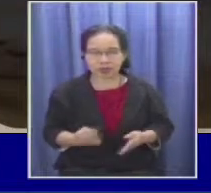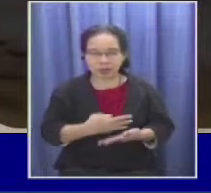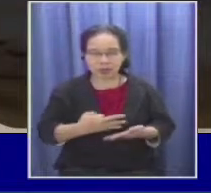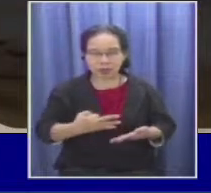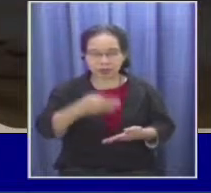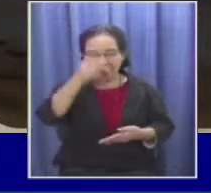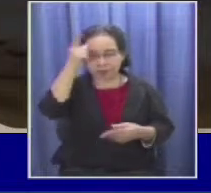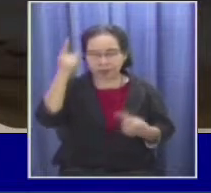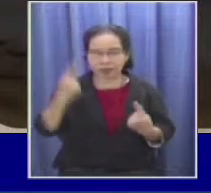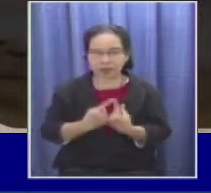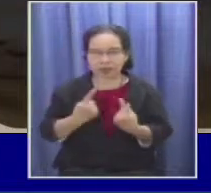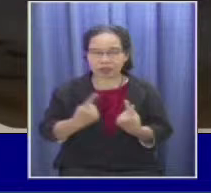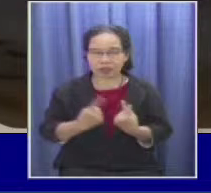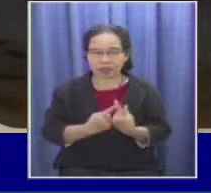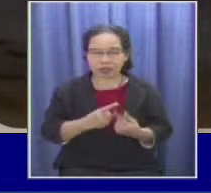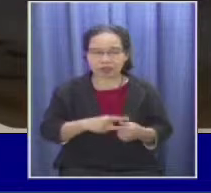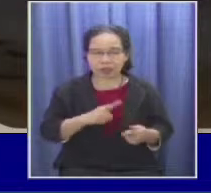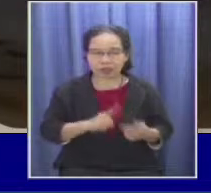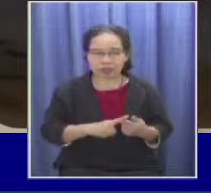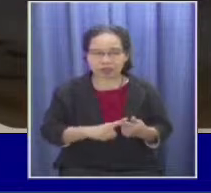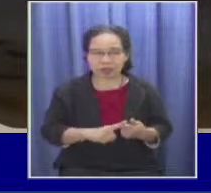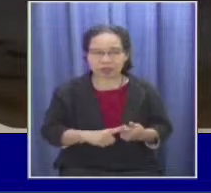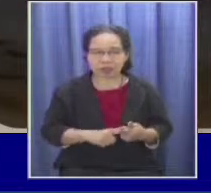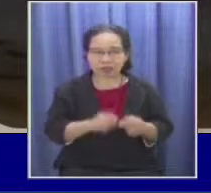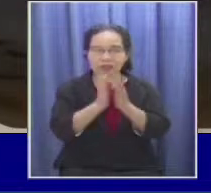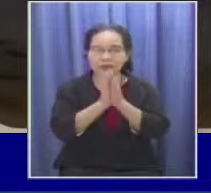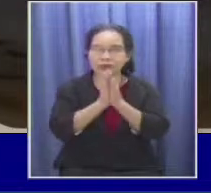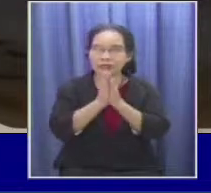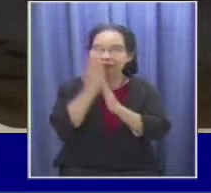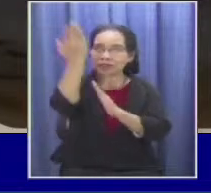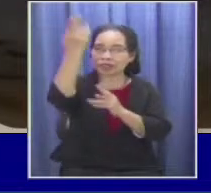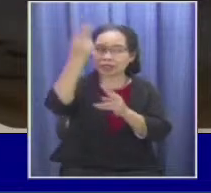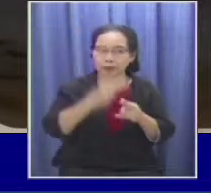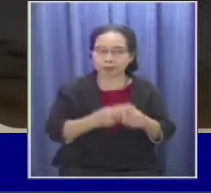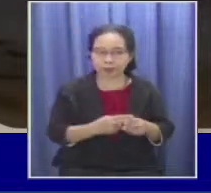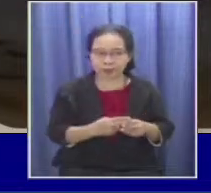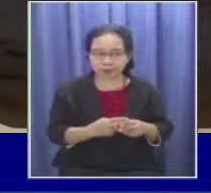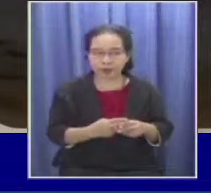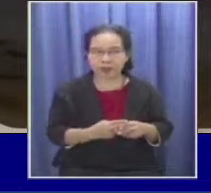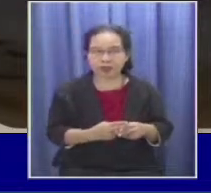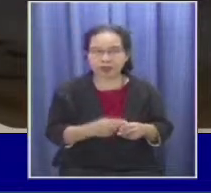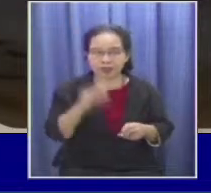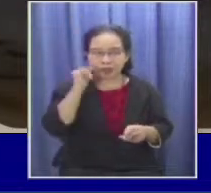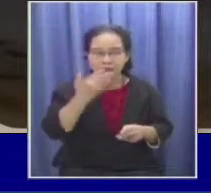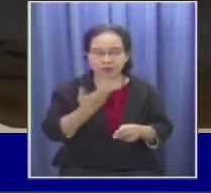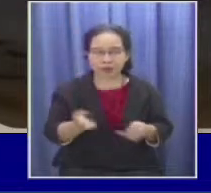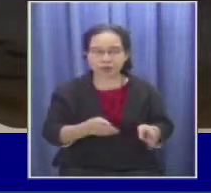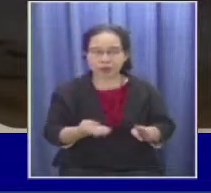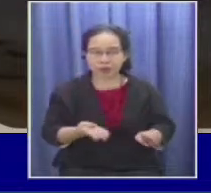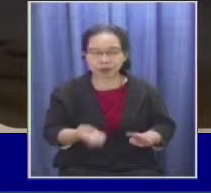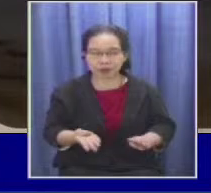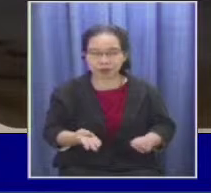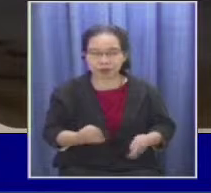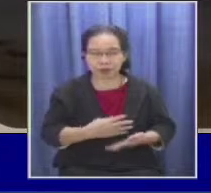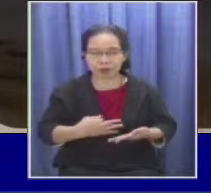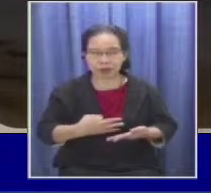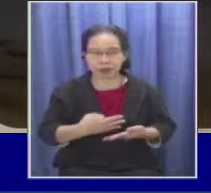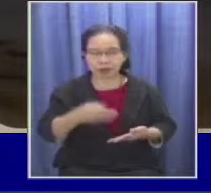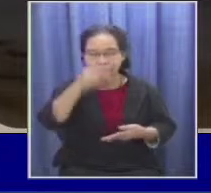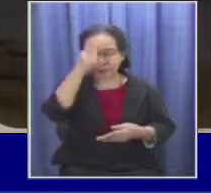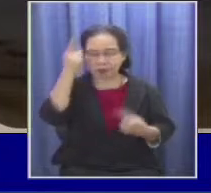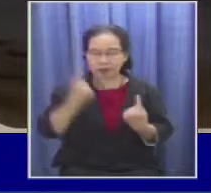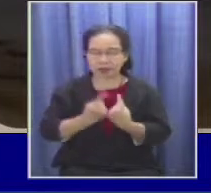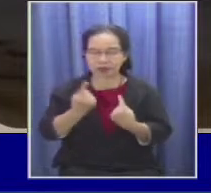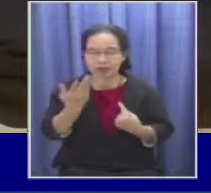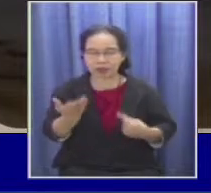sɔre ma wɔn ma wo asu every say asu bɔ no ene yɛde wo bɔne bɛkyɛ wo na